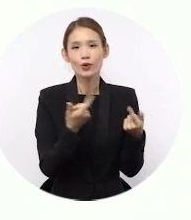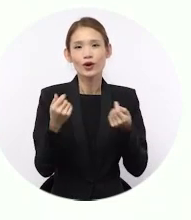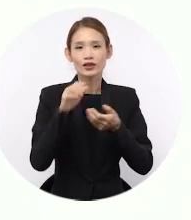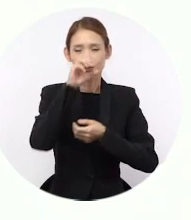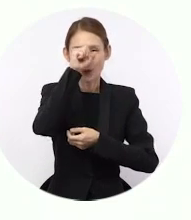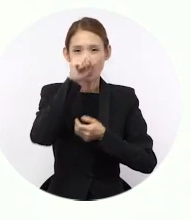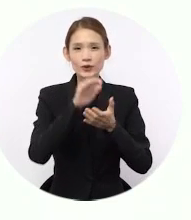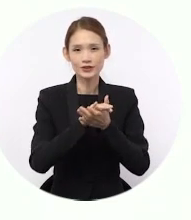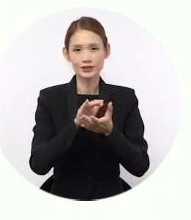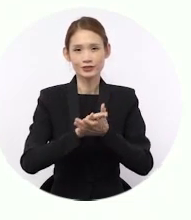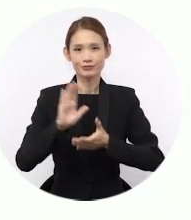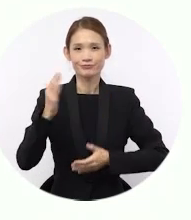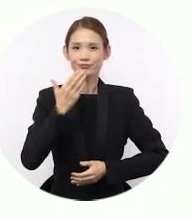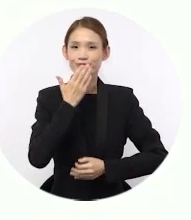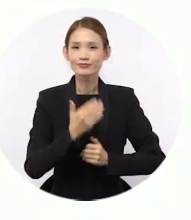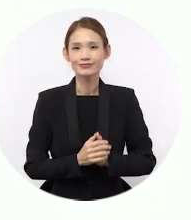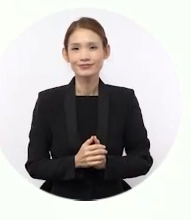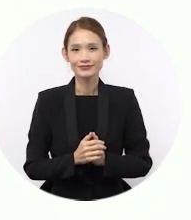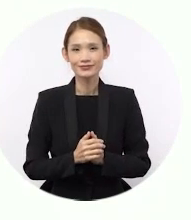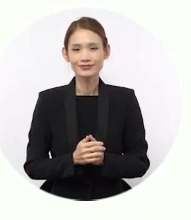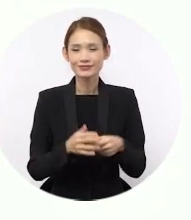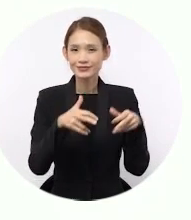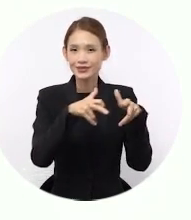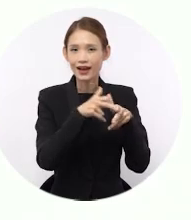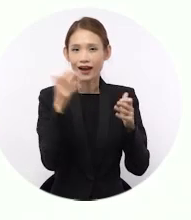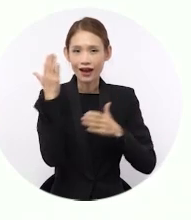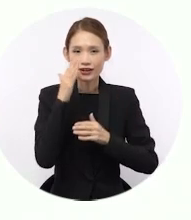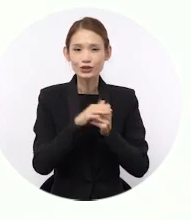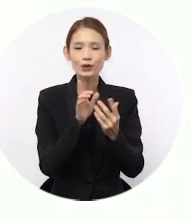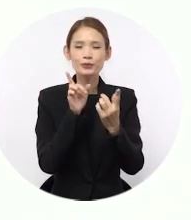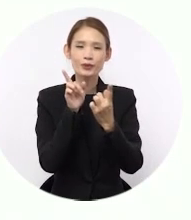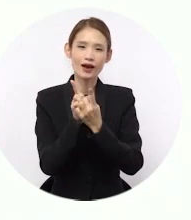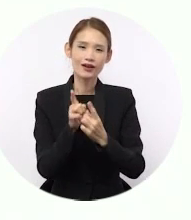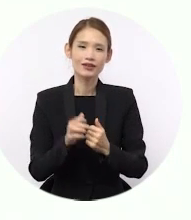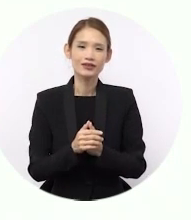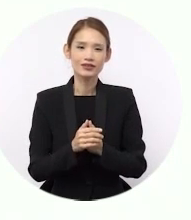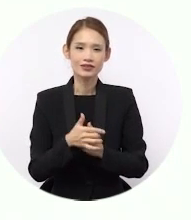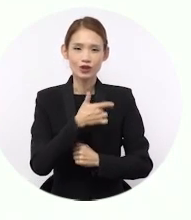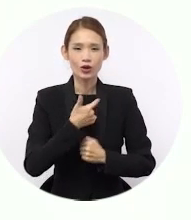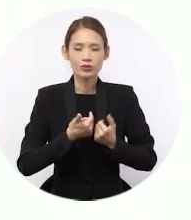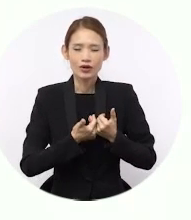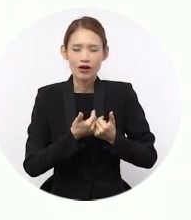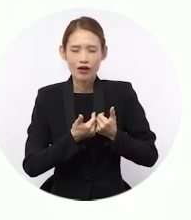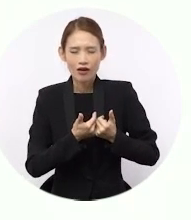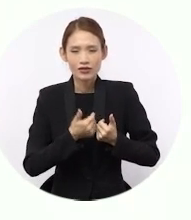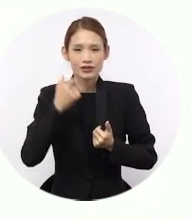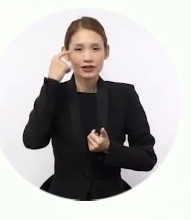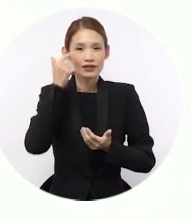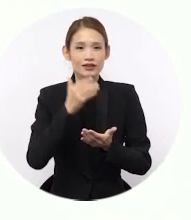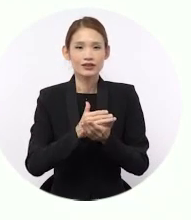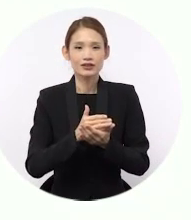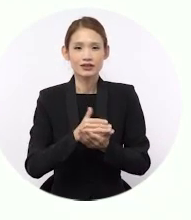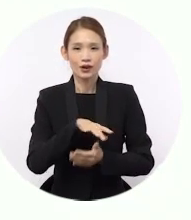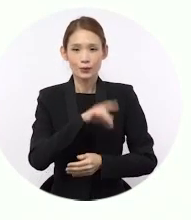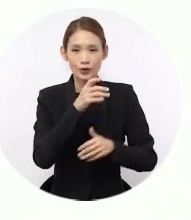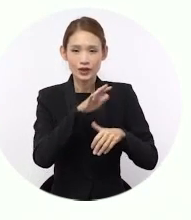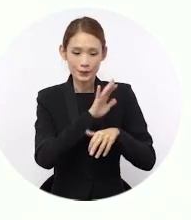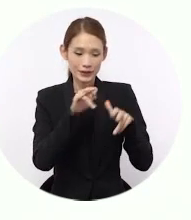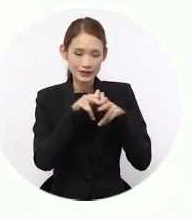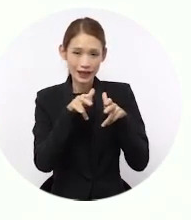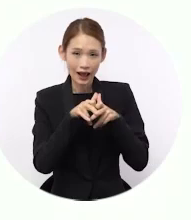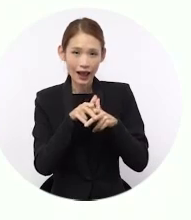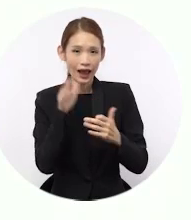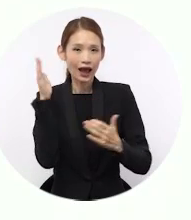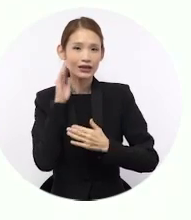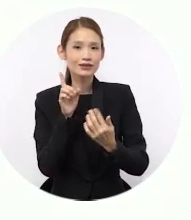우리는 모두 좋은 친구가 될 수 있기 때문에 먼저 장애 학생을 만나더라도 너무 어색해하지 말고 먼저